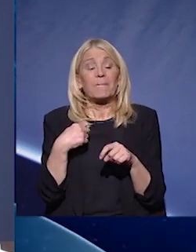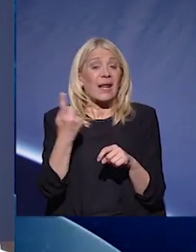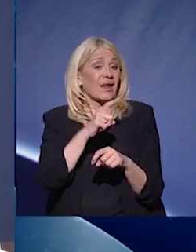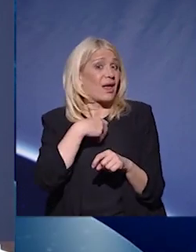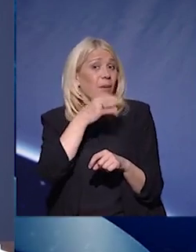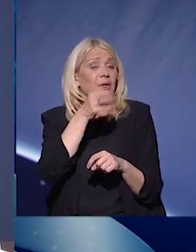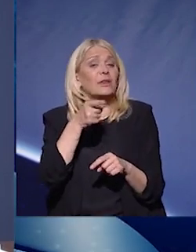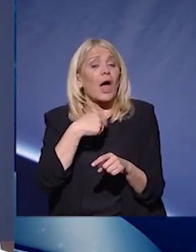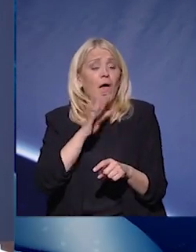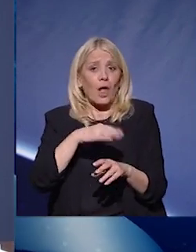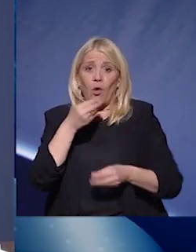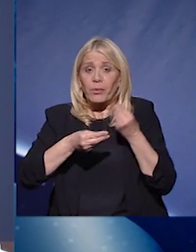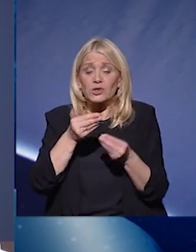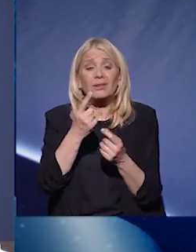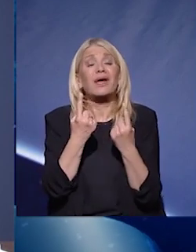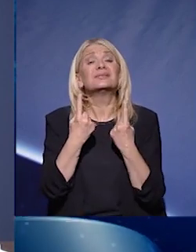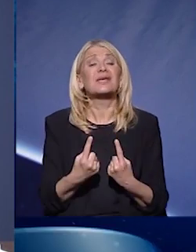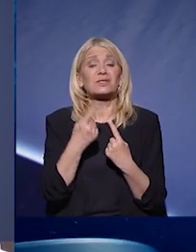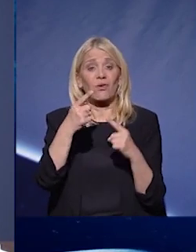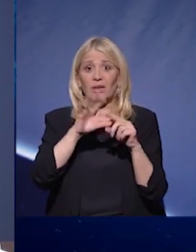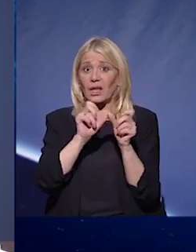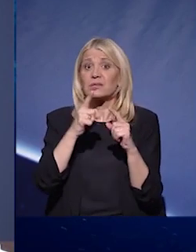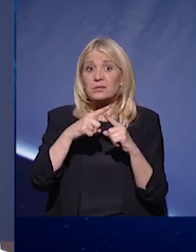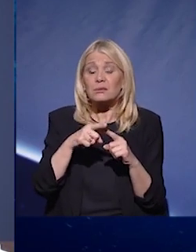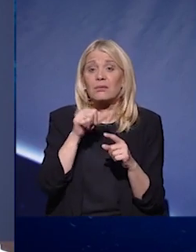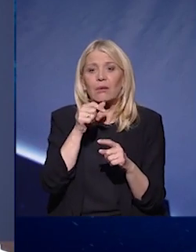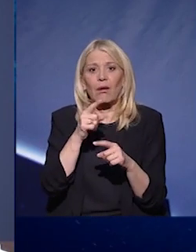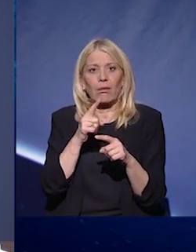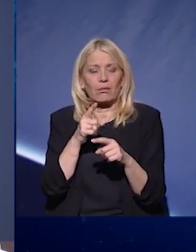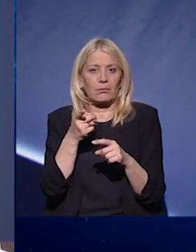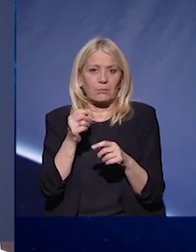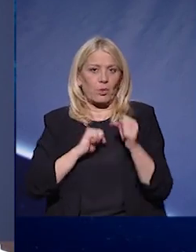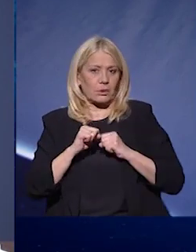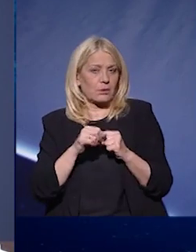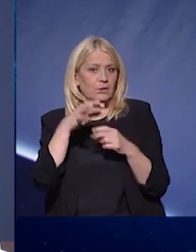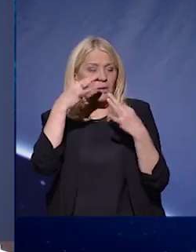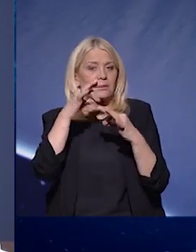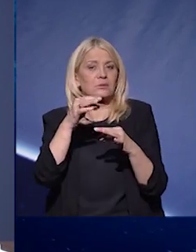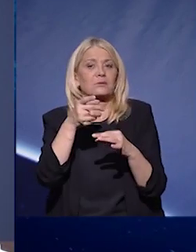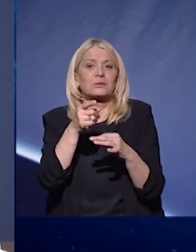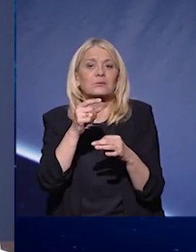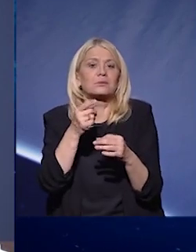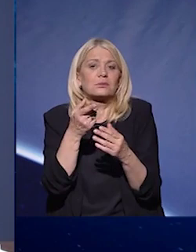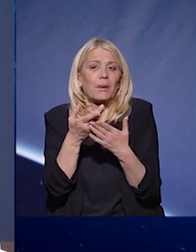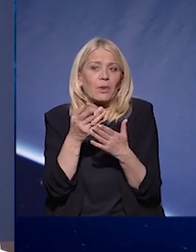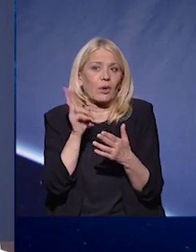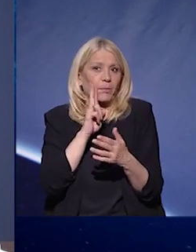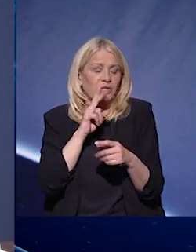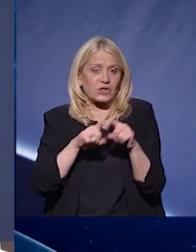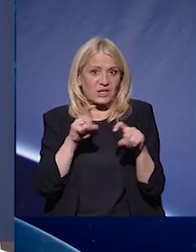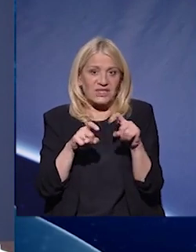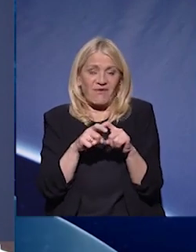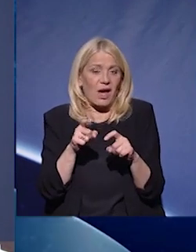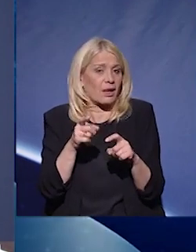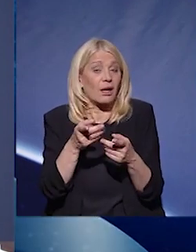pitanje da ja to tako objašnjam. Pa taj zastoj u testiranju je posledica samo relativno zaista banalnih stvari.